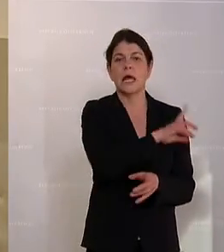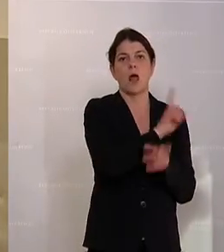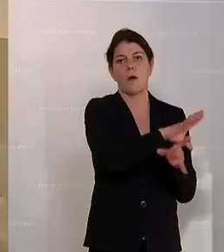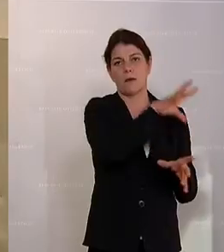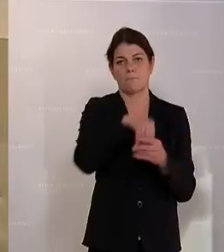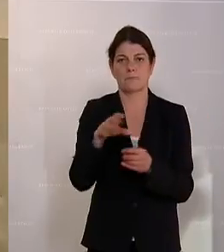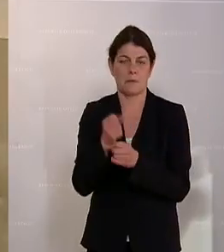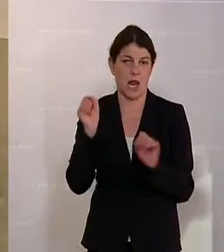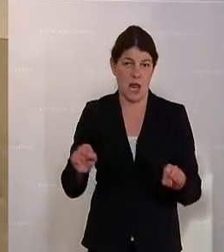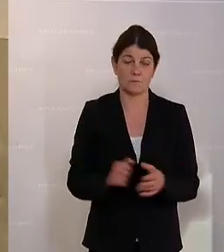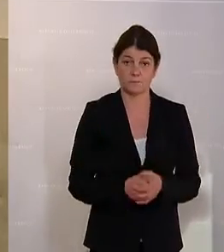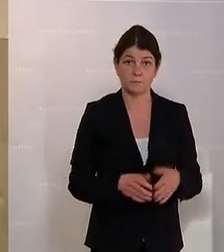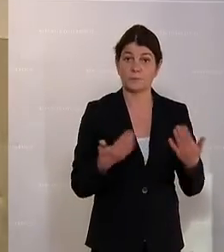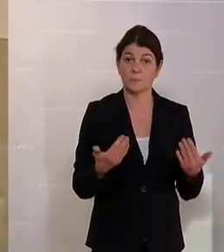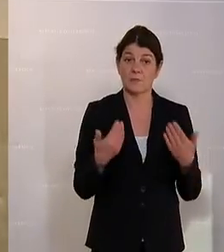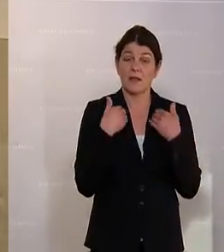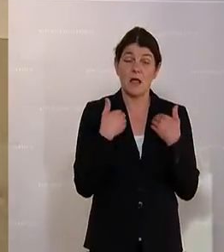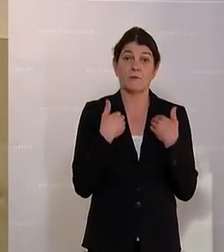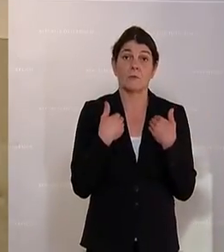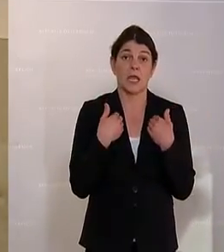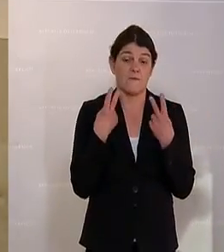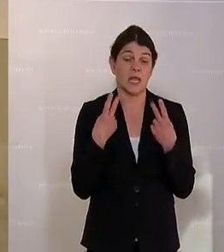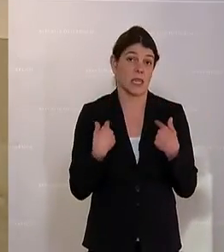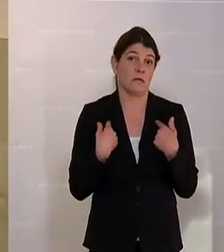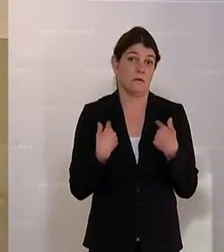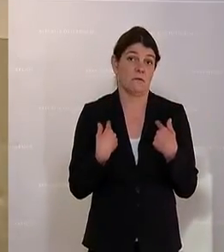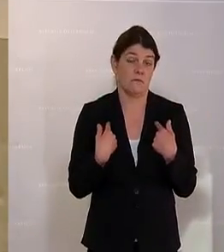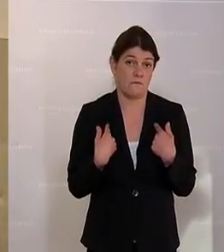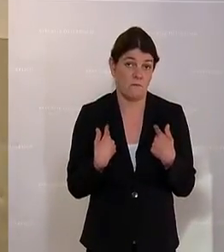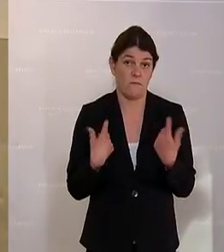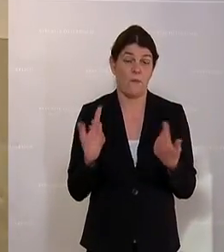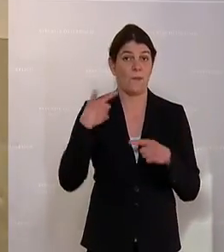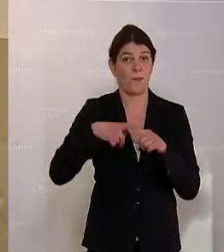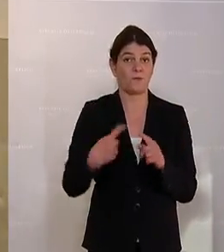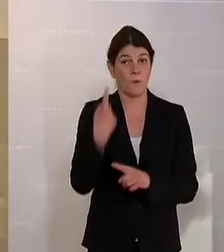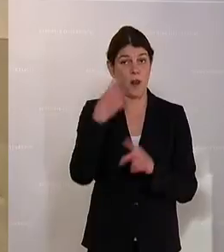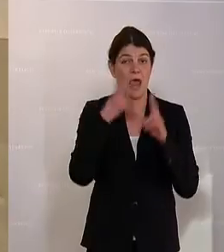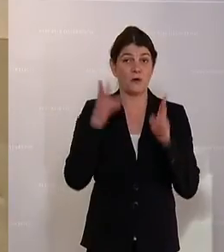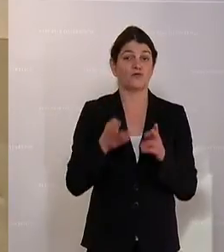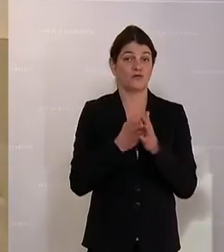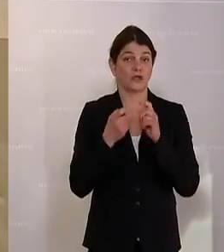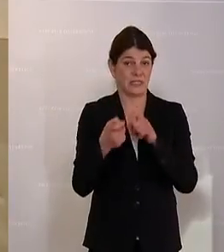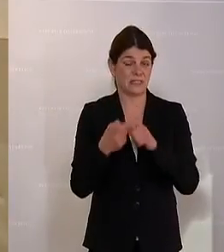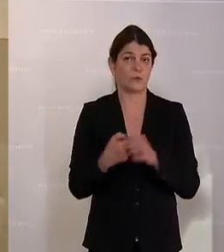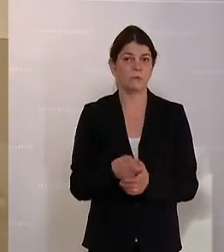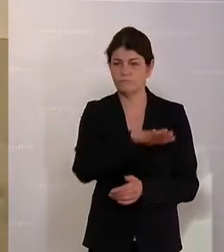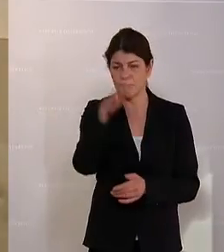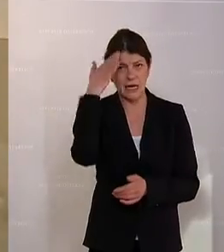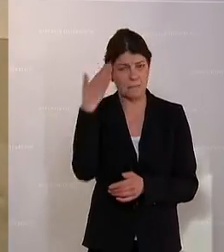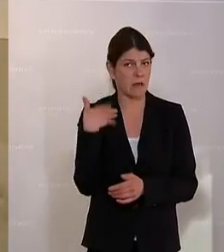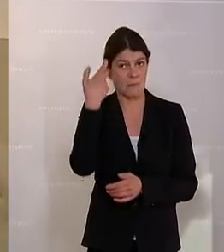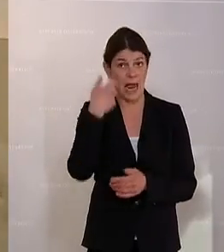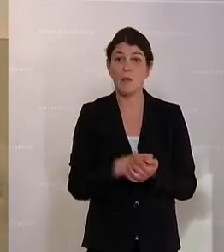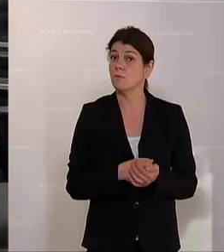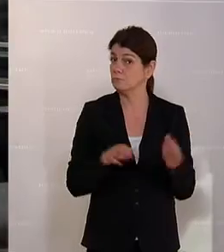teilnehmen. Das ist mir grundsätzlich wichtig und wir haben oft im Hohen Haus darüber diskutiert. Sie kennen meine Meinung. Mir